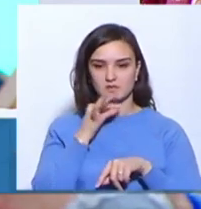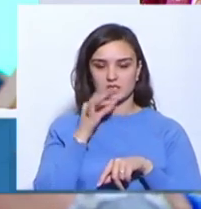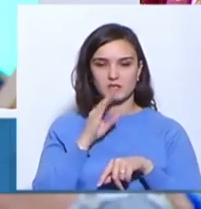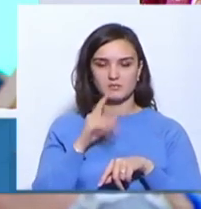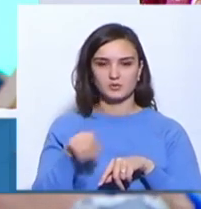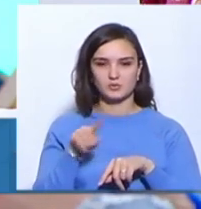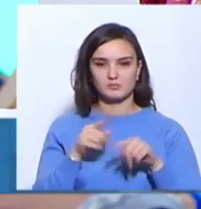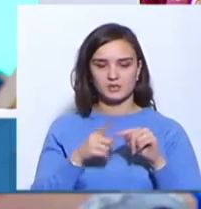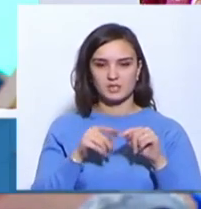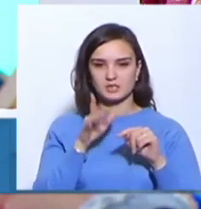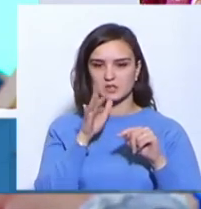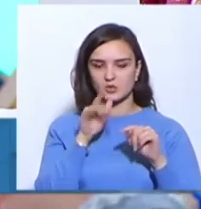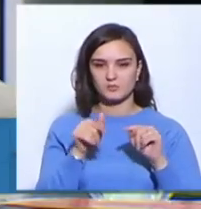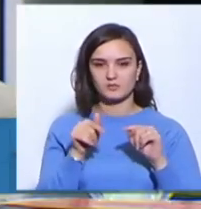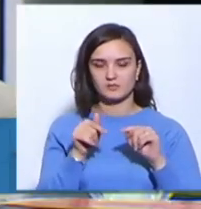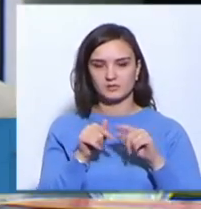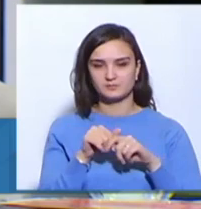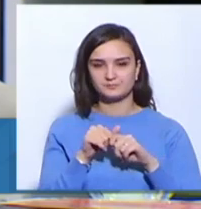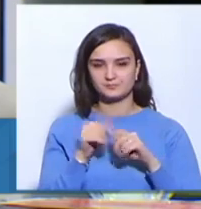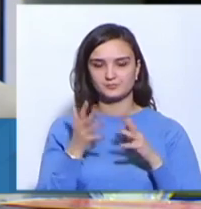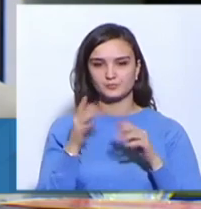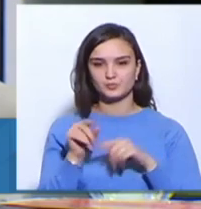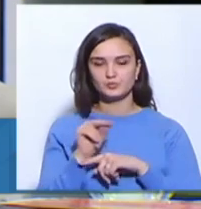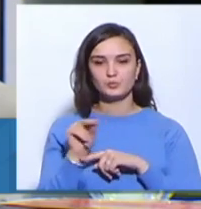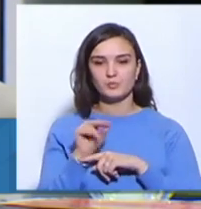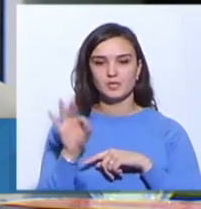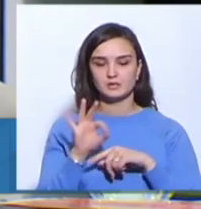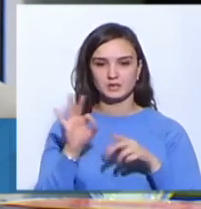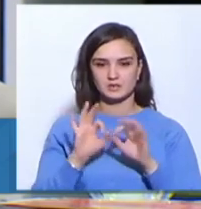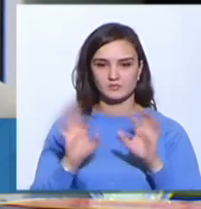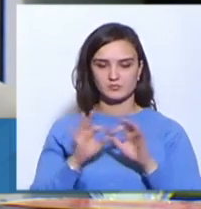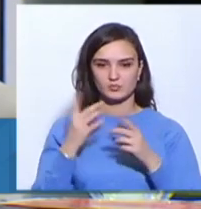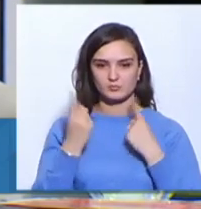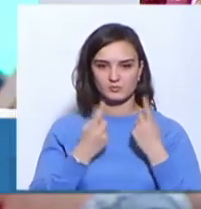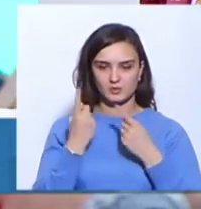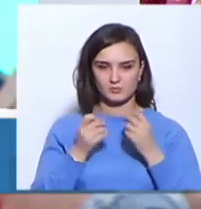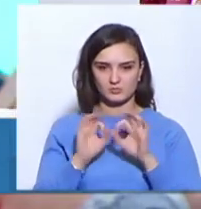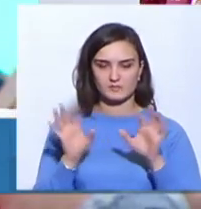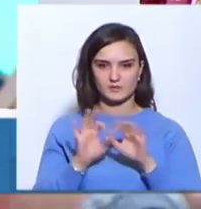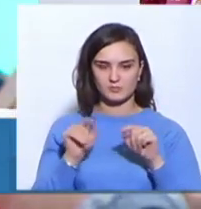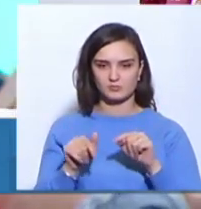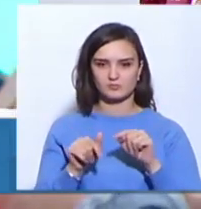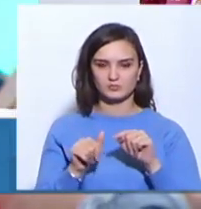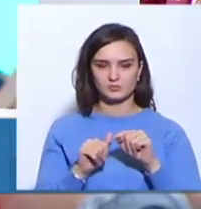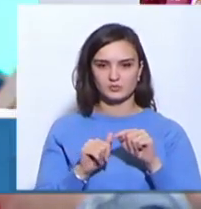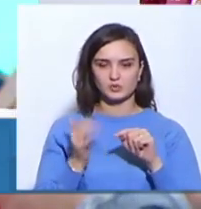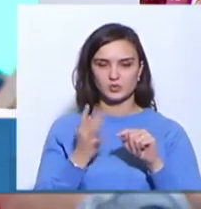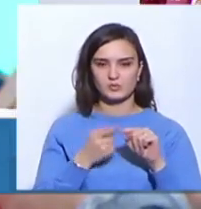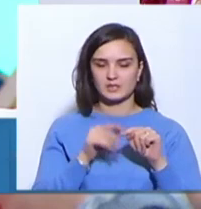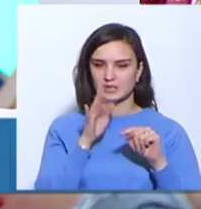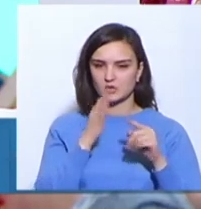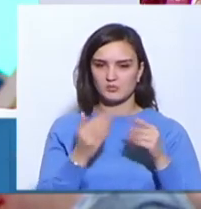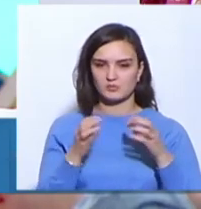ქალბატონები. ასაკობრივი თვალსაზრისით, თუ პროფილაქტიკაზე ლაპარაკობთ, თუ ინფორმირებულობაზე ლაპარაკობთ, რომელ